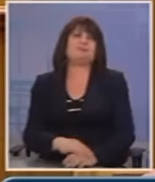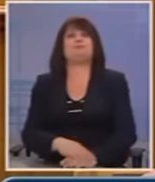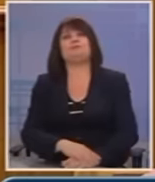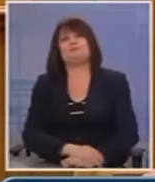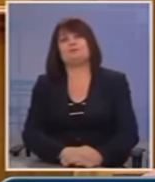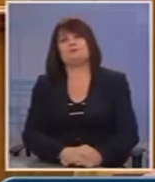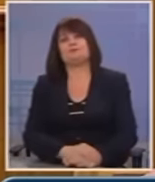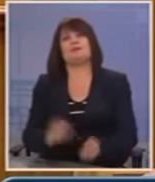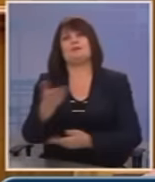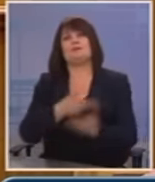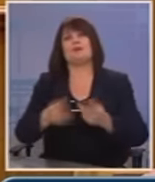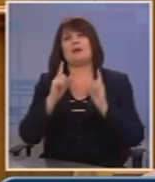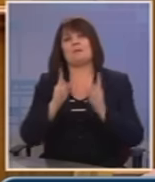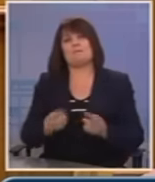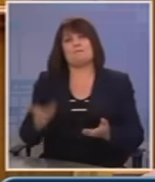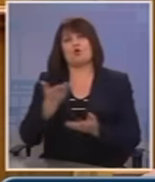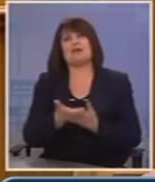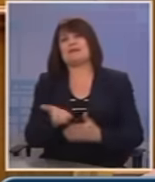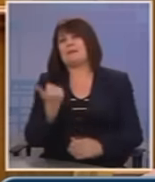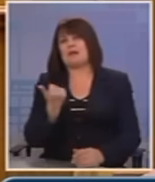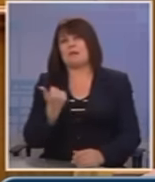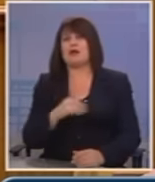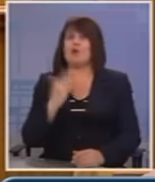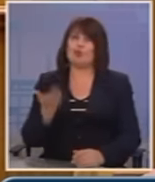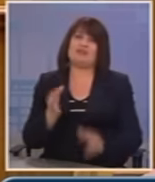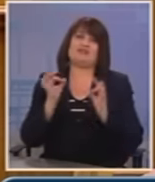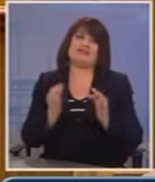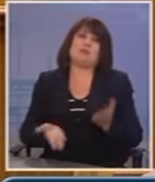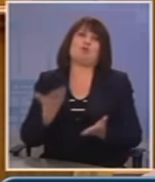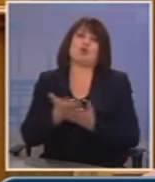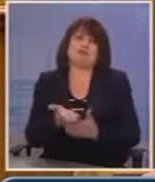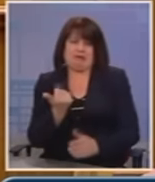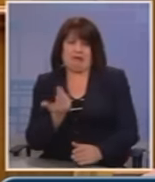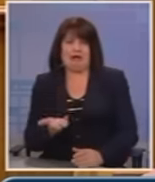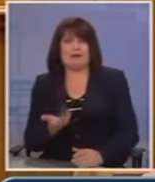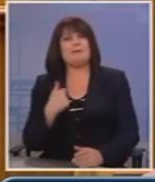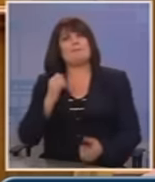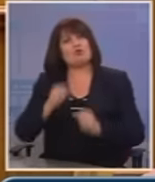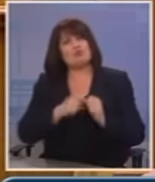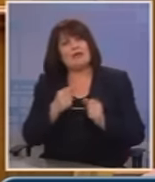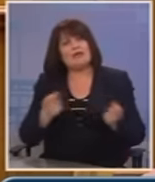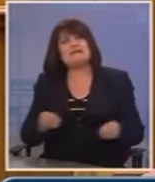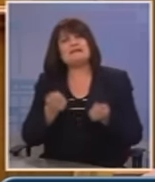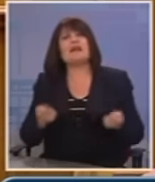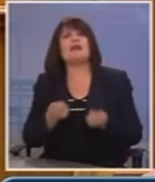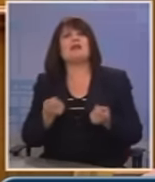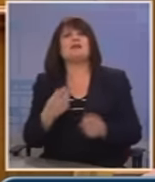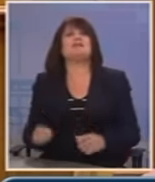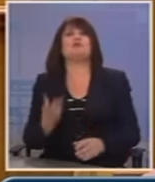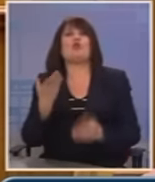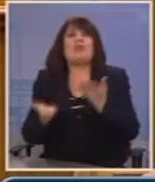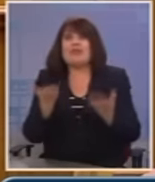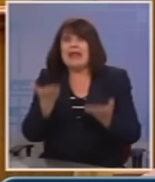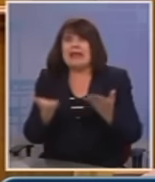σας πρόταση ούτε εναλλακτική ήταν, ούτε βεβαίως πρόταση, προσπαθείτε να δημιουργήσετε ένα νέο